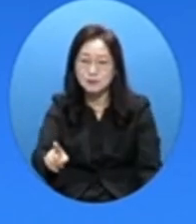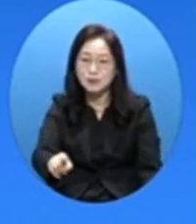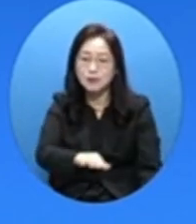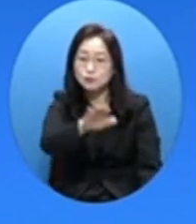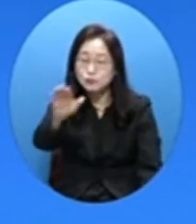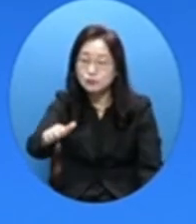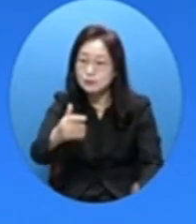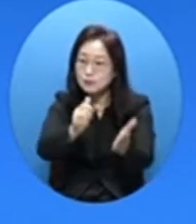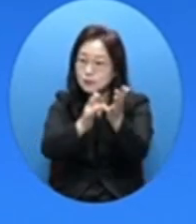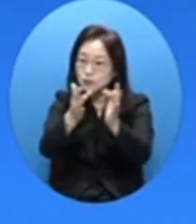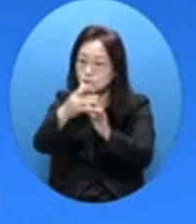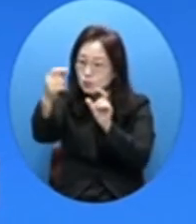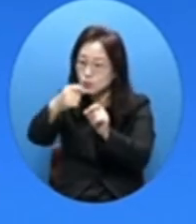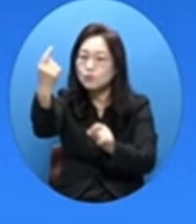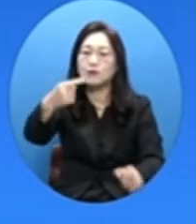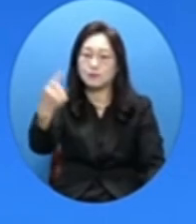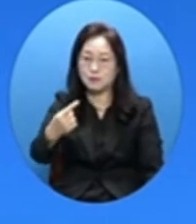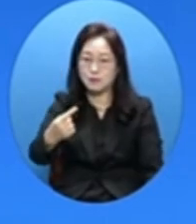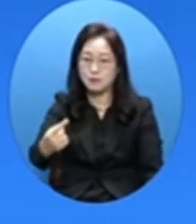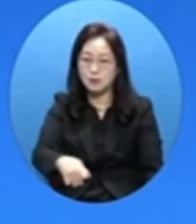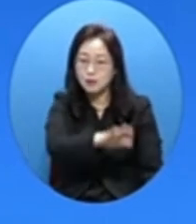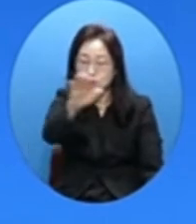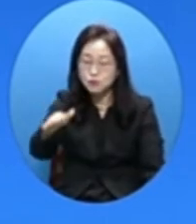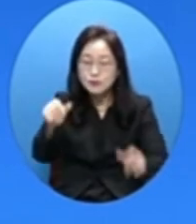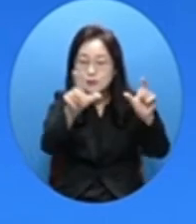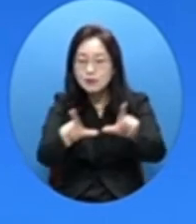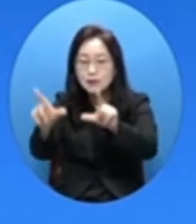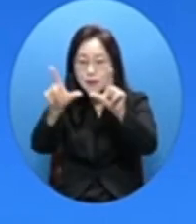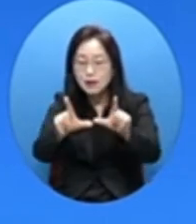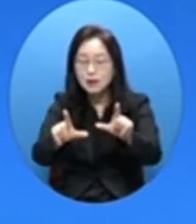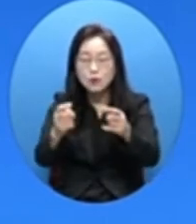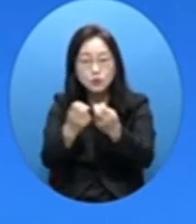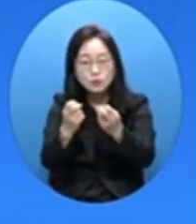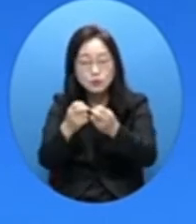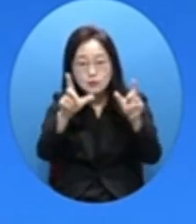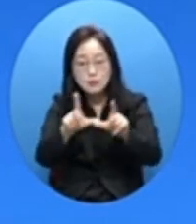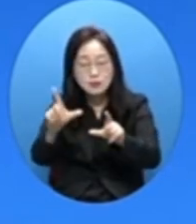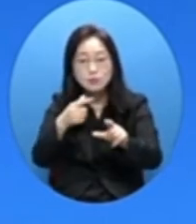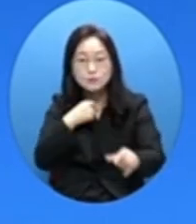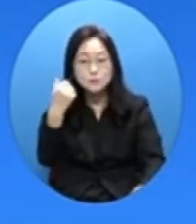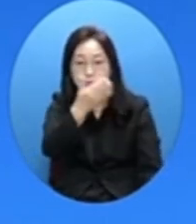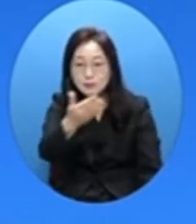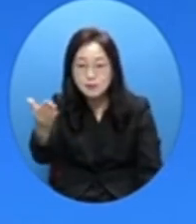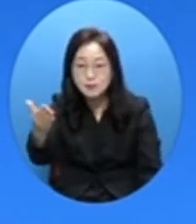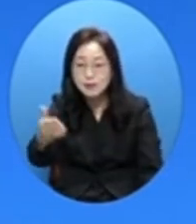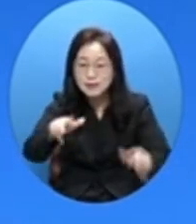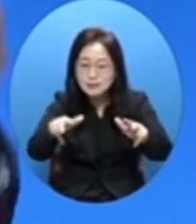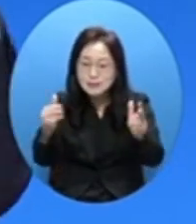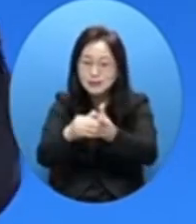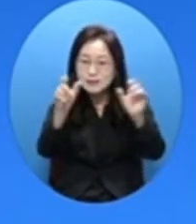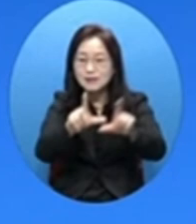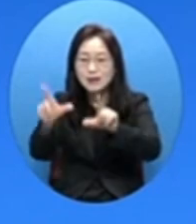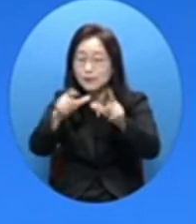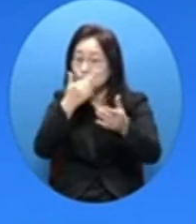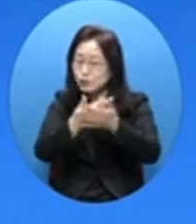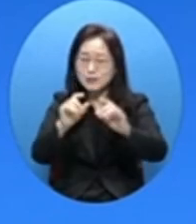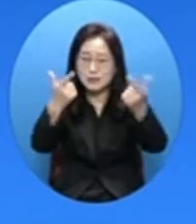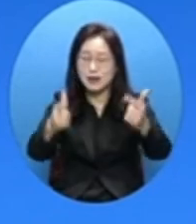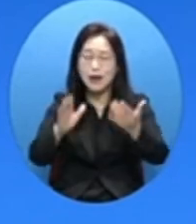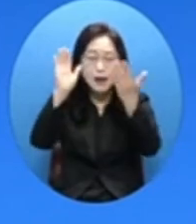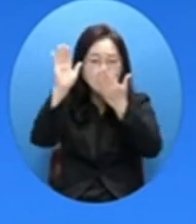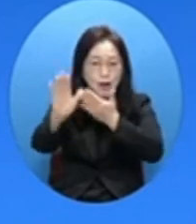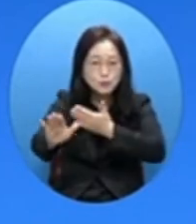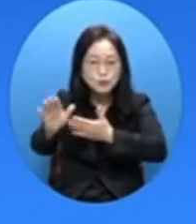이때에 어떻게 우리의 남은 인생을 살 것입니까? 지금까지 살아온 인생 어떻게 사는 게 그 중요한 것이 아닙니다. 앞으로의 남은 인생이 더